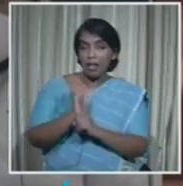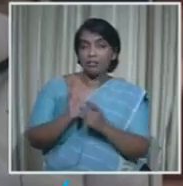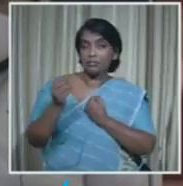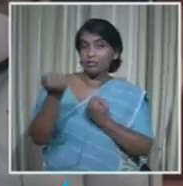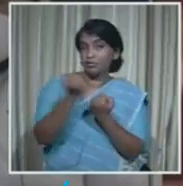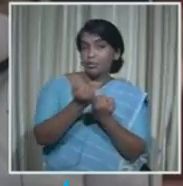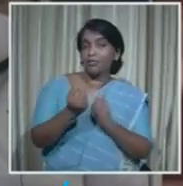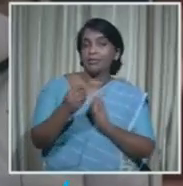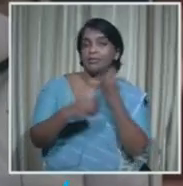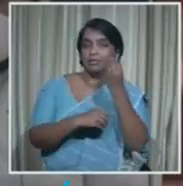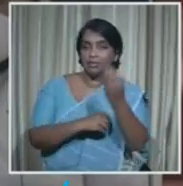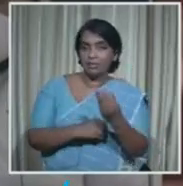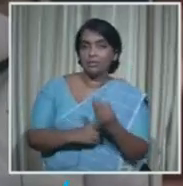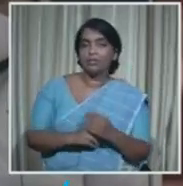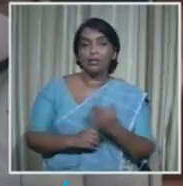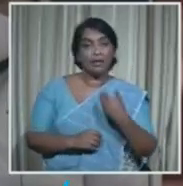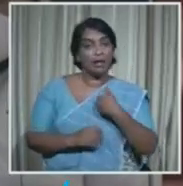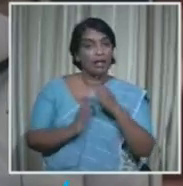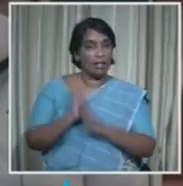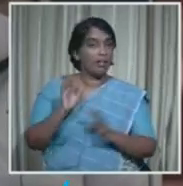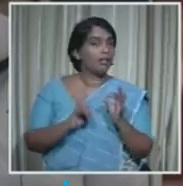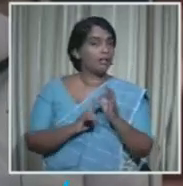edunna.